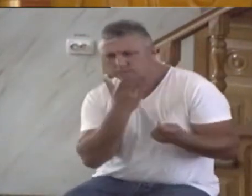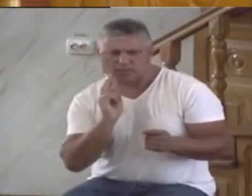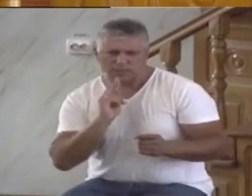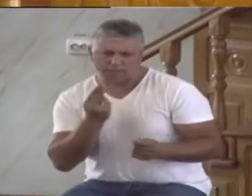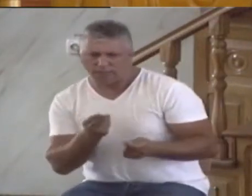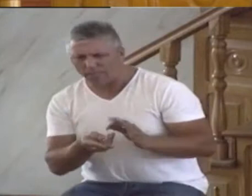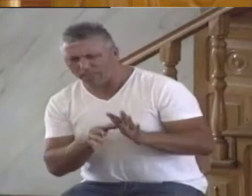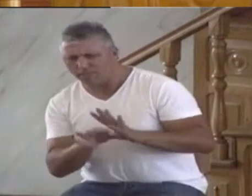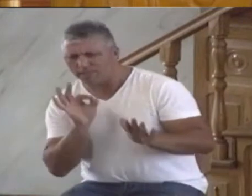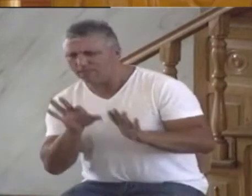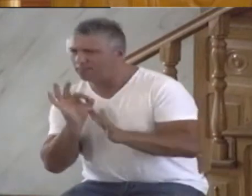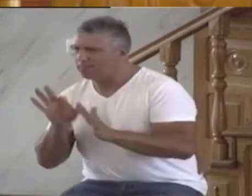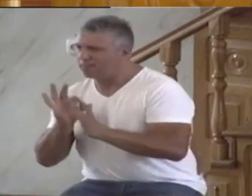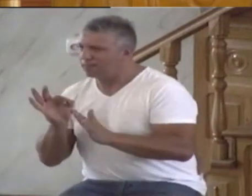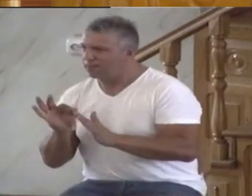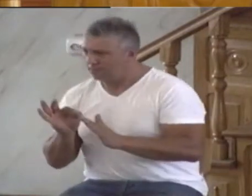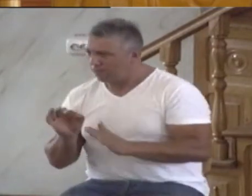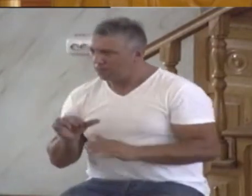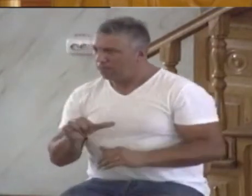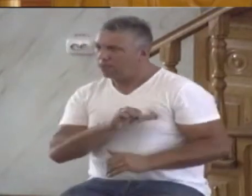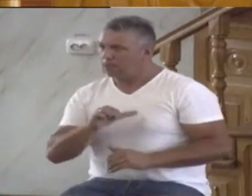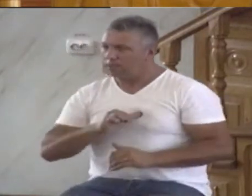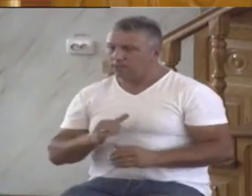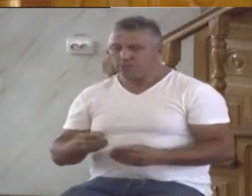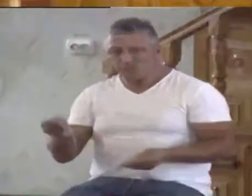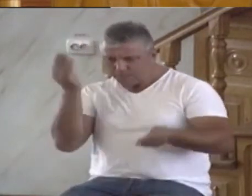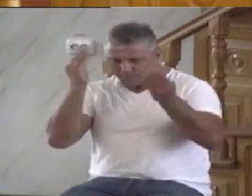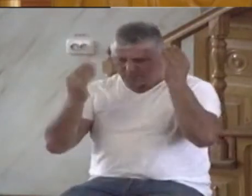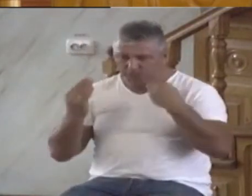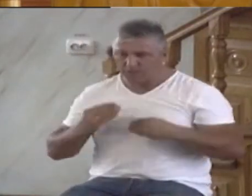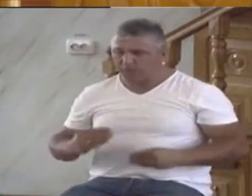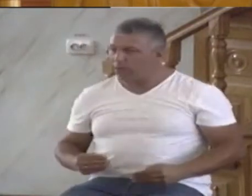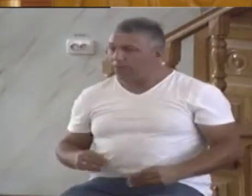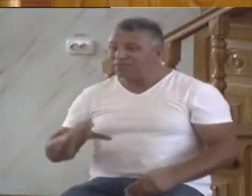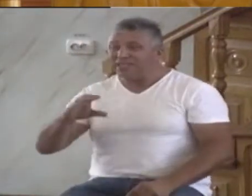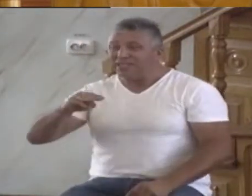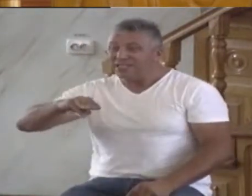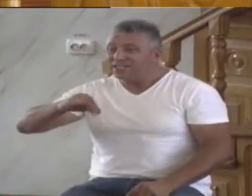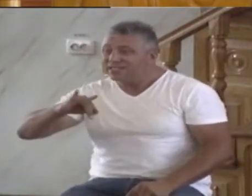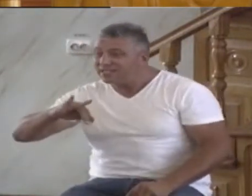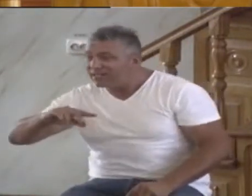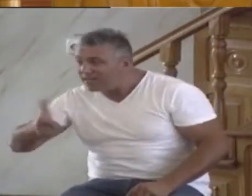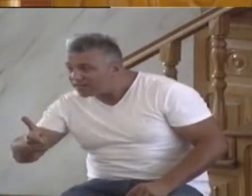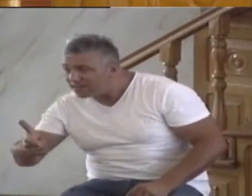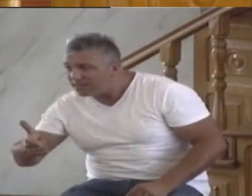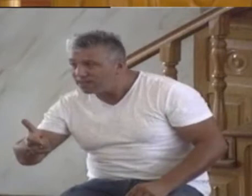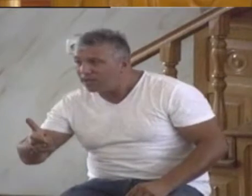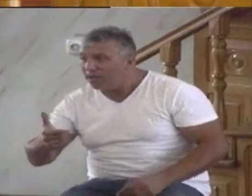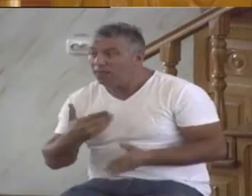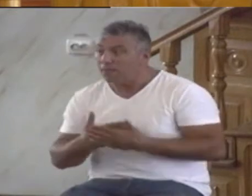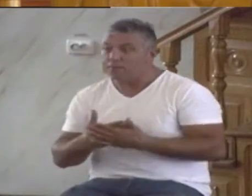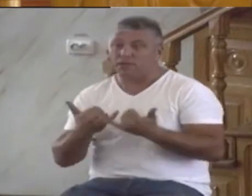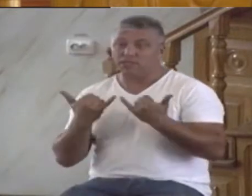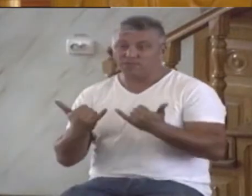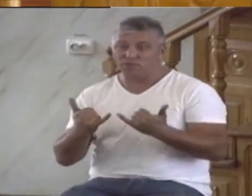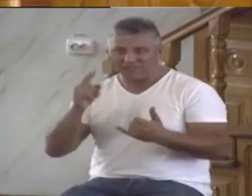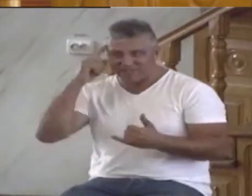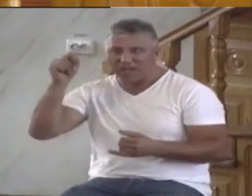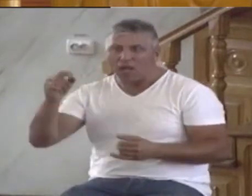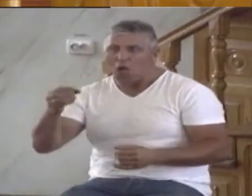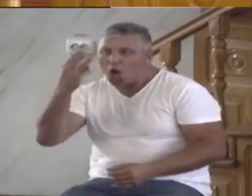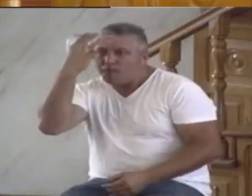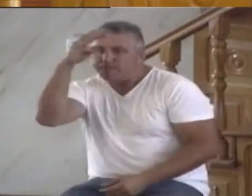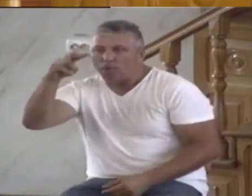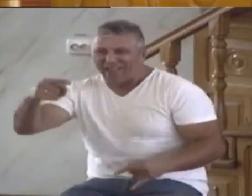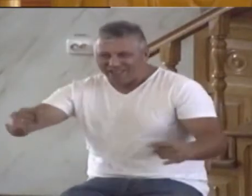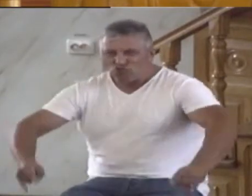имидж и намеренно стиль одежды. Сегодня очень модно, например, носить порванные джинсы,